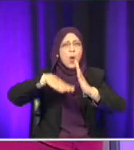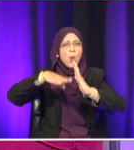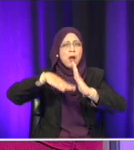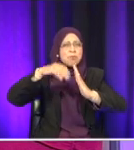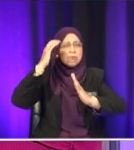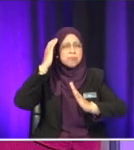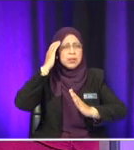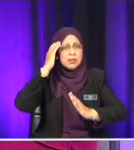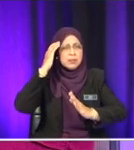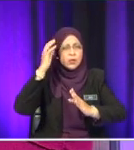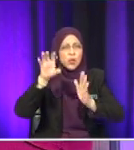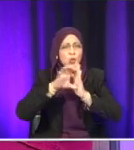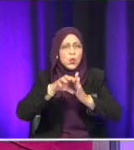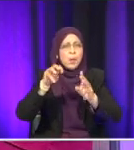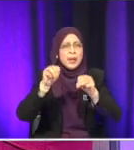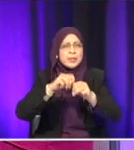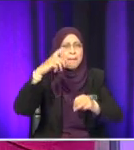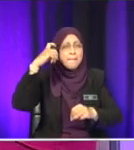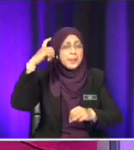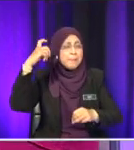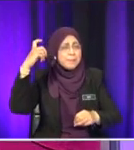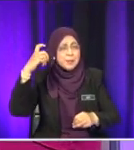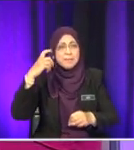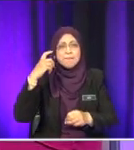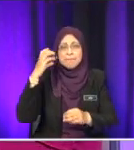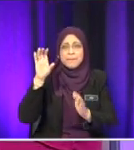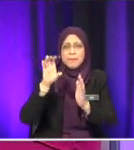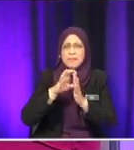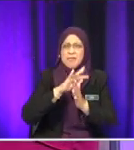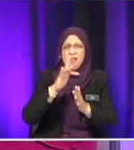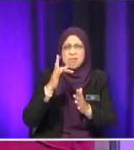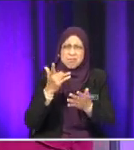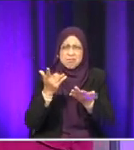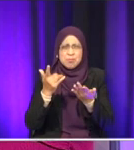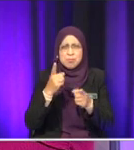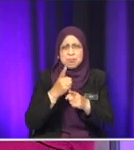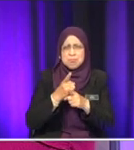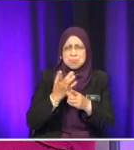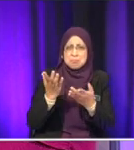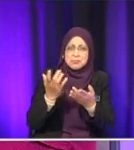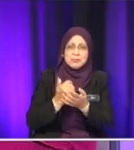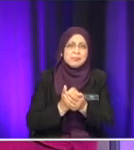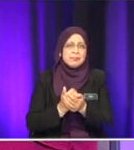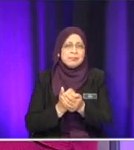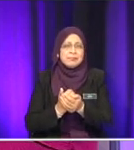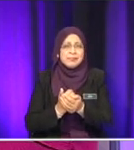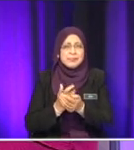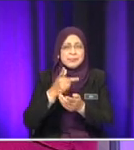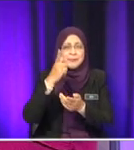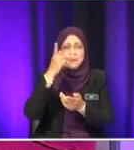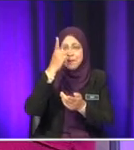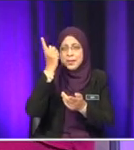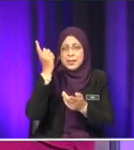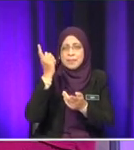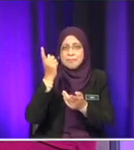mimpi Oke kalau kita lihat memang tidak logic lah ya tidak logik kiranya